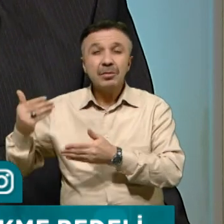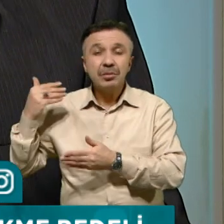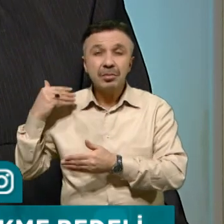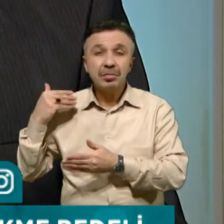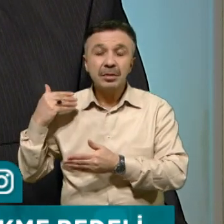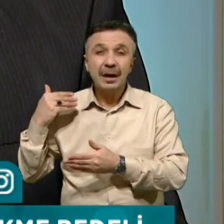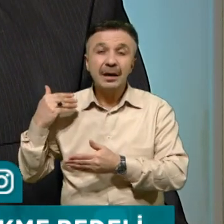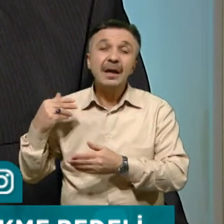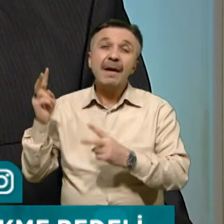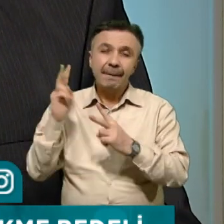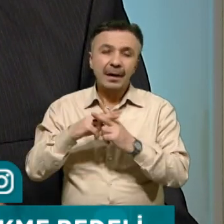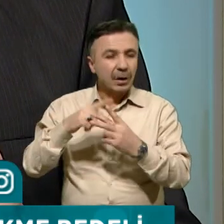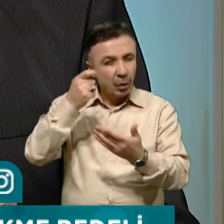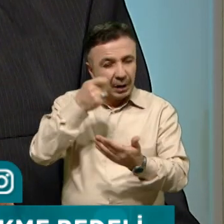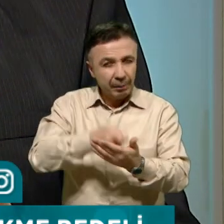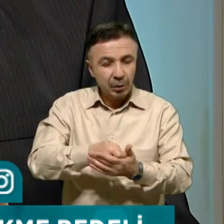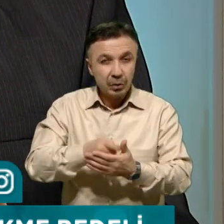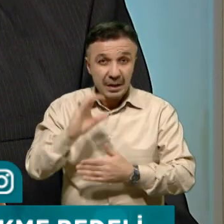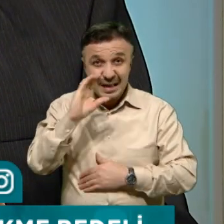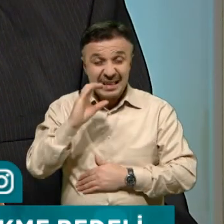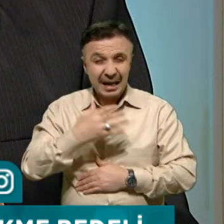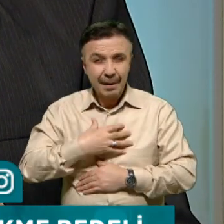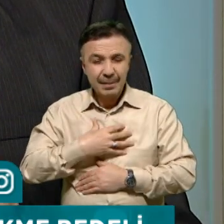olsun, İslam'a